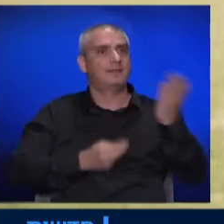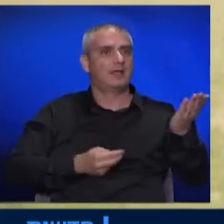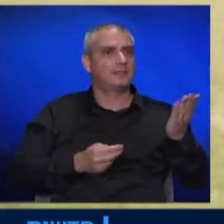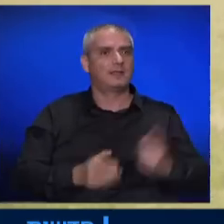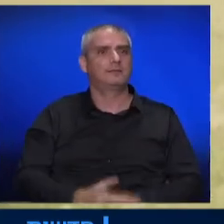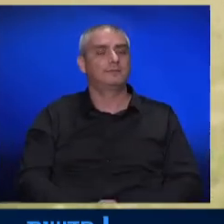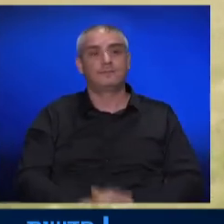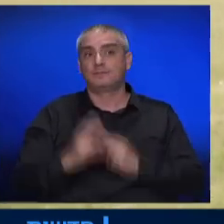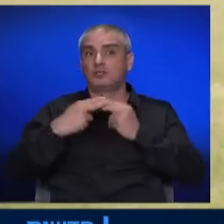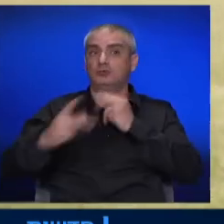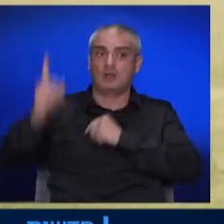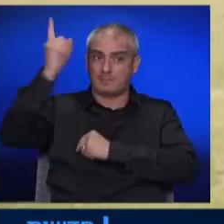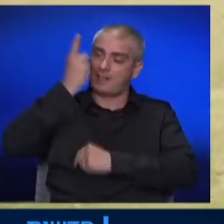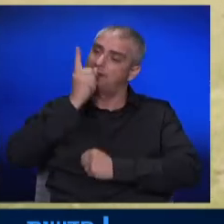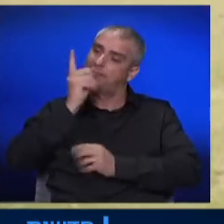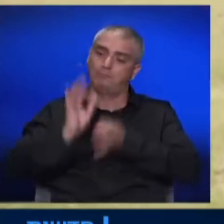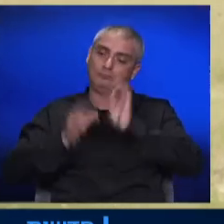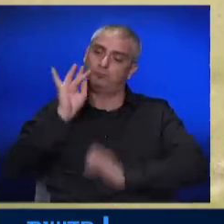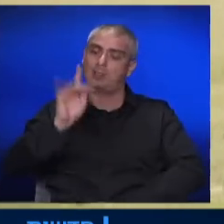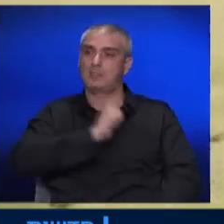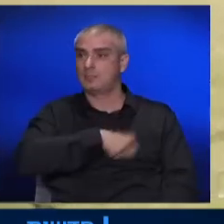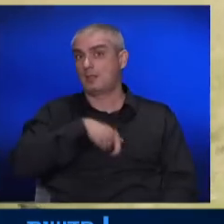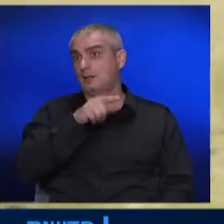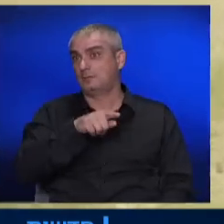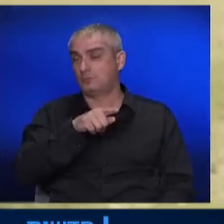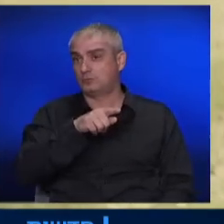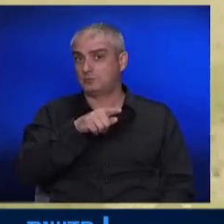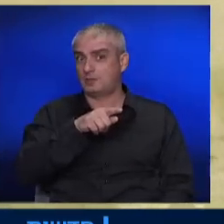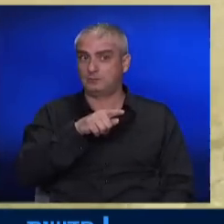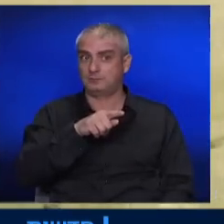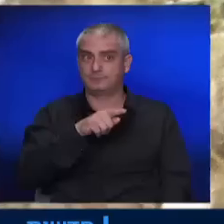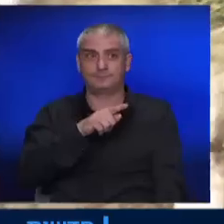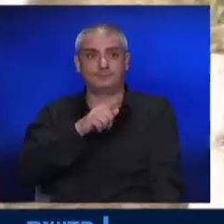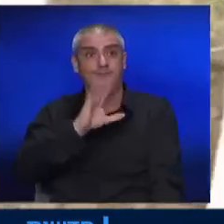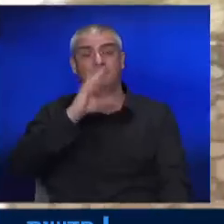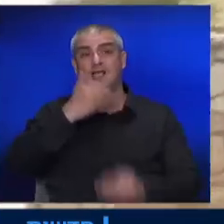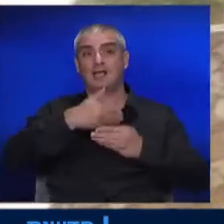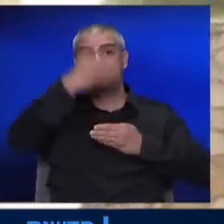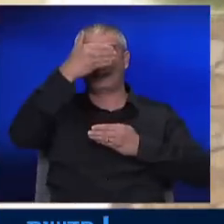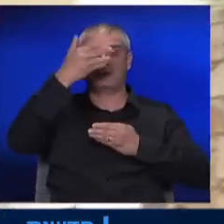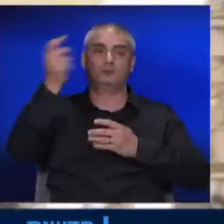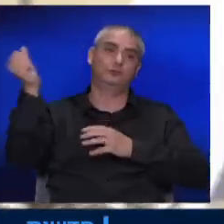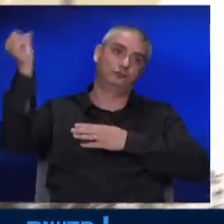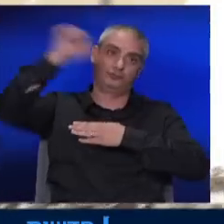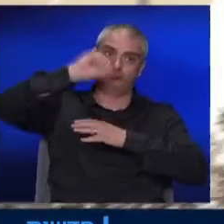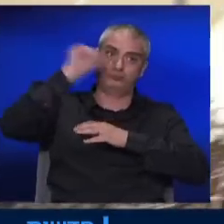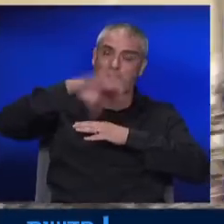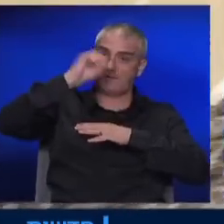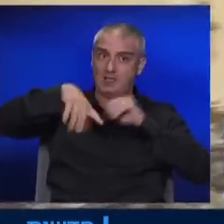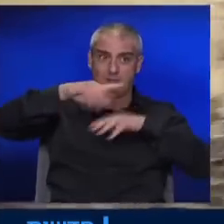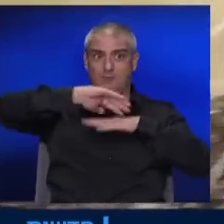מלמעלה איים במשפט על המועצה. אוקיי. שהגדר, שהוא שפך את השפך, ועכשיו מערערים